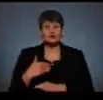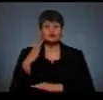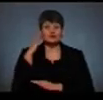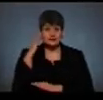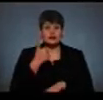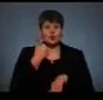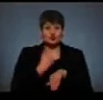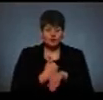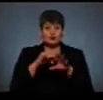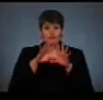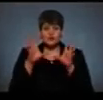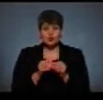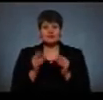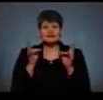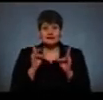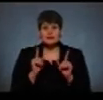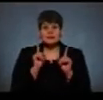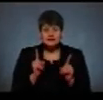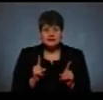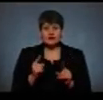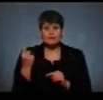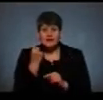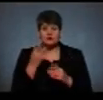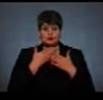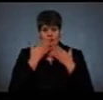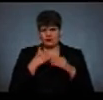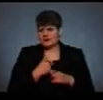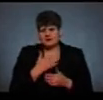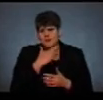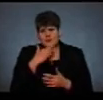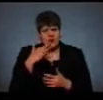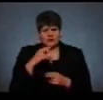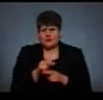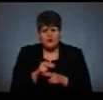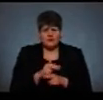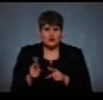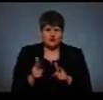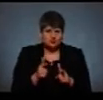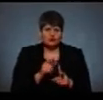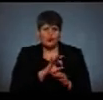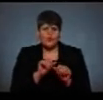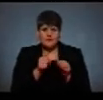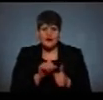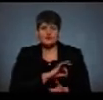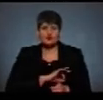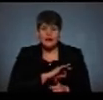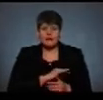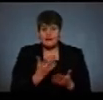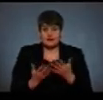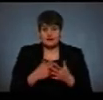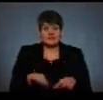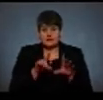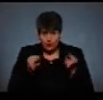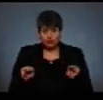основу і в цілому, треба ставити тільки у першому читанні. У нас є багато правок, ми їх готуємо, оформляємо юридично, але попри це він усе